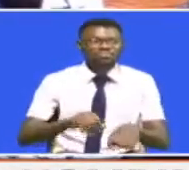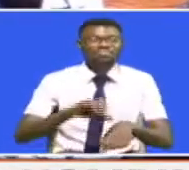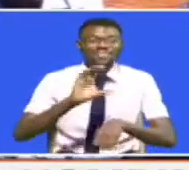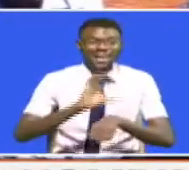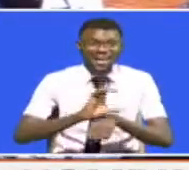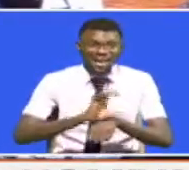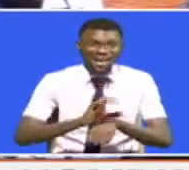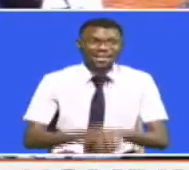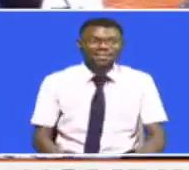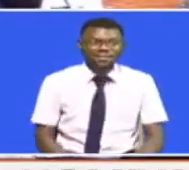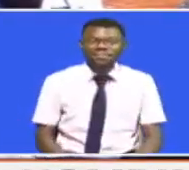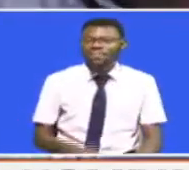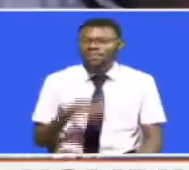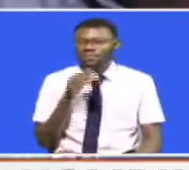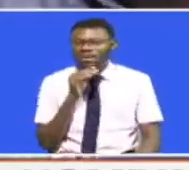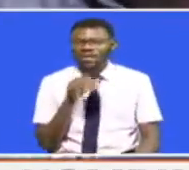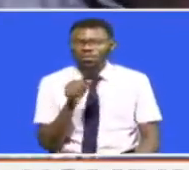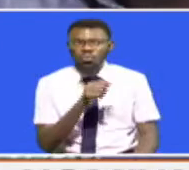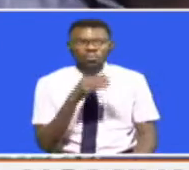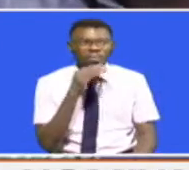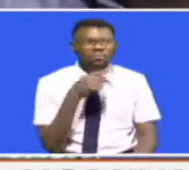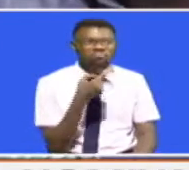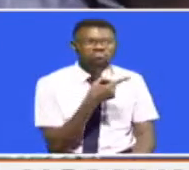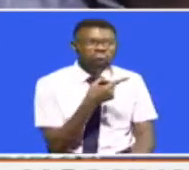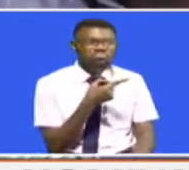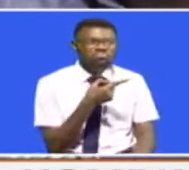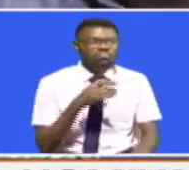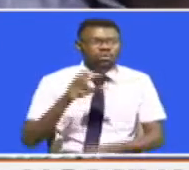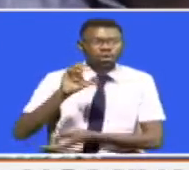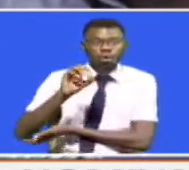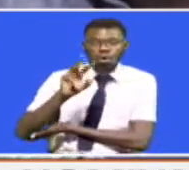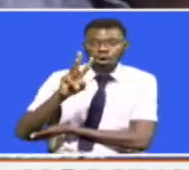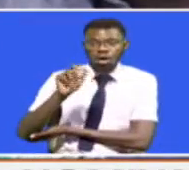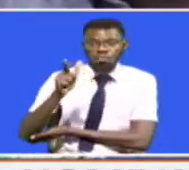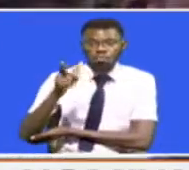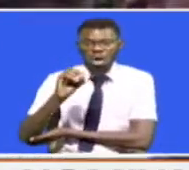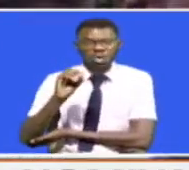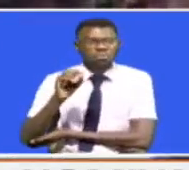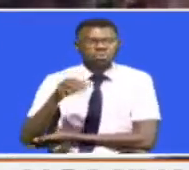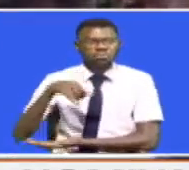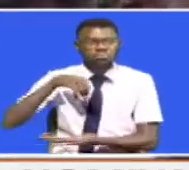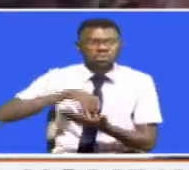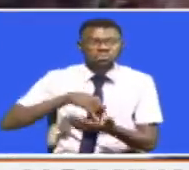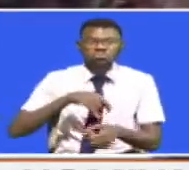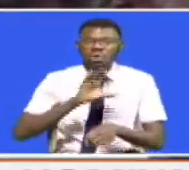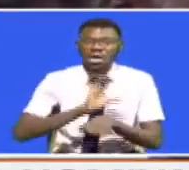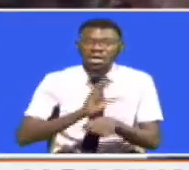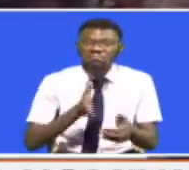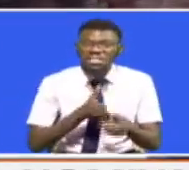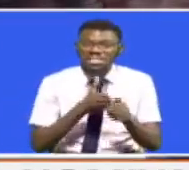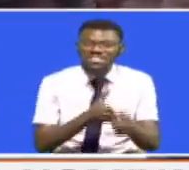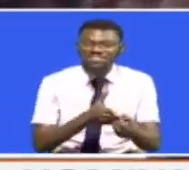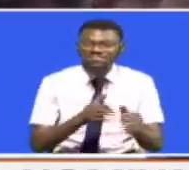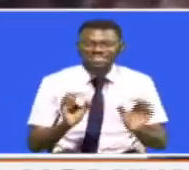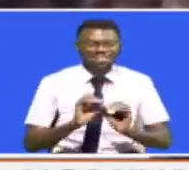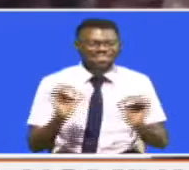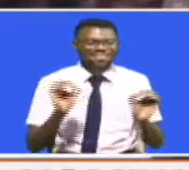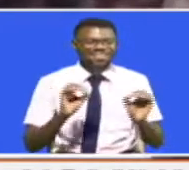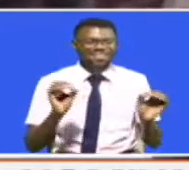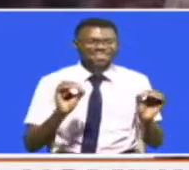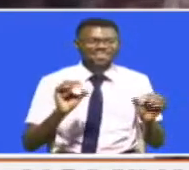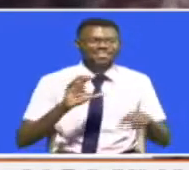na babuye na babake, waziri Owalo hahusiki na uongozi wa kanisa hili. Now this is a church that has brought